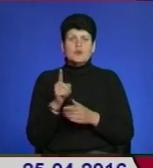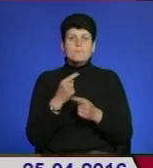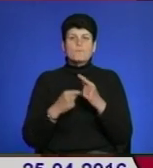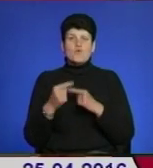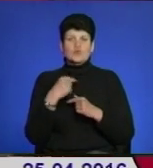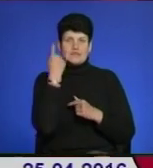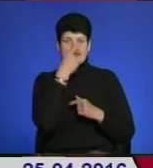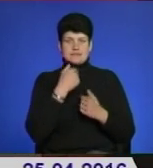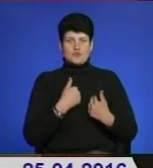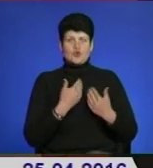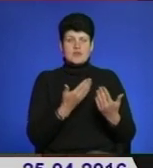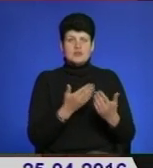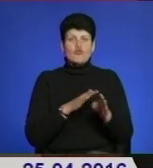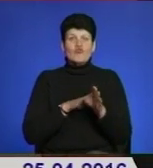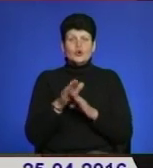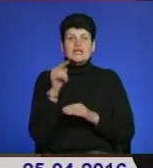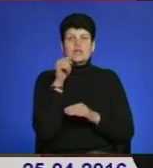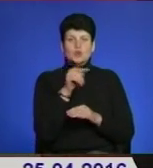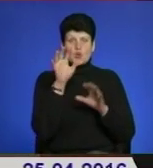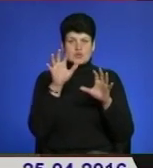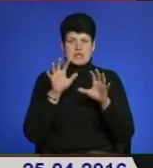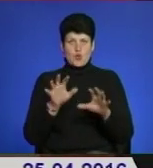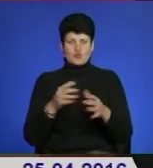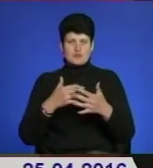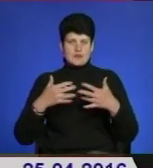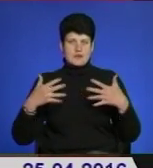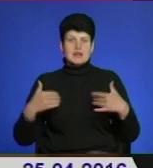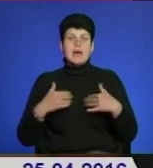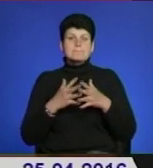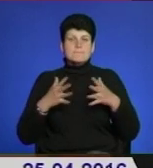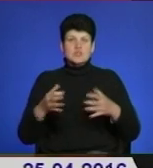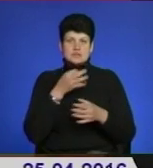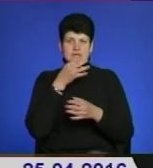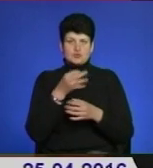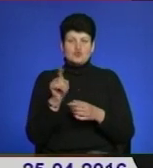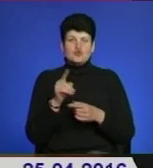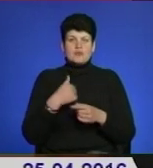повернулися лицем до нас, повернулися до виконання того закону і так далі. Я більше того скажу, що ми